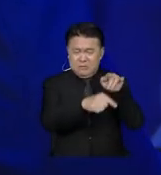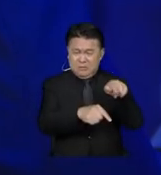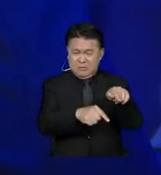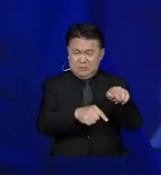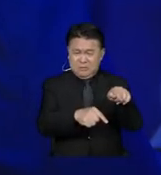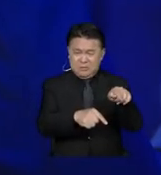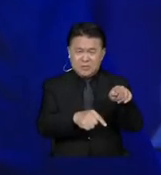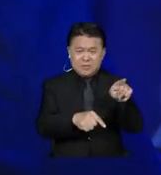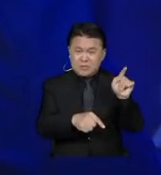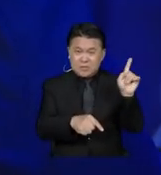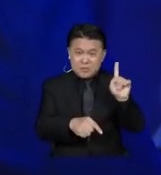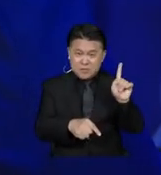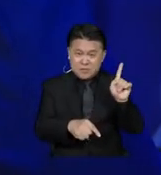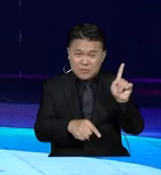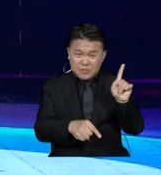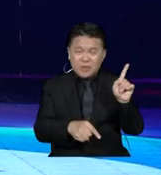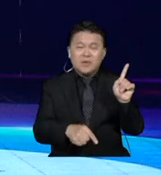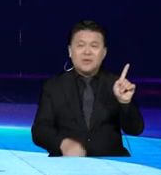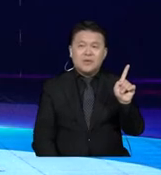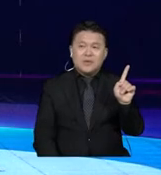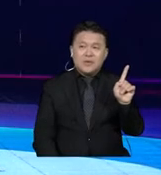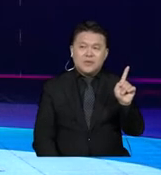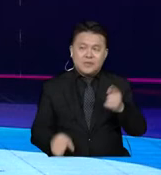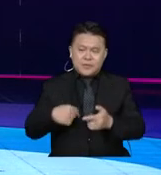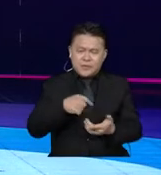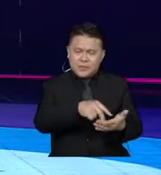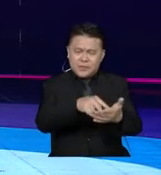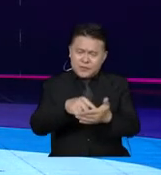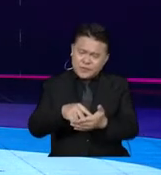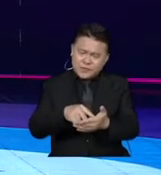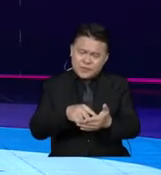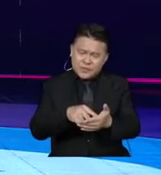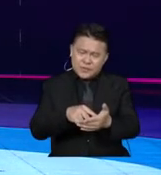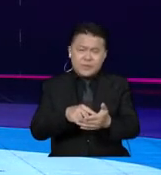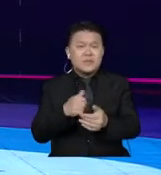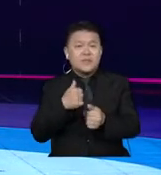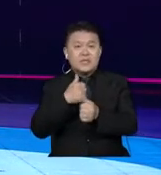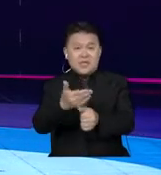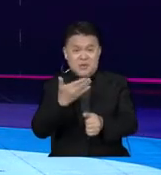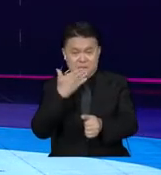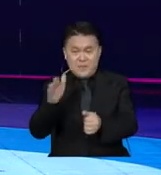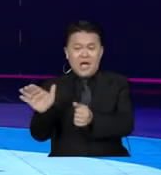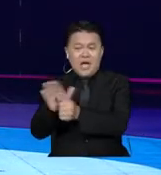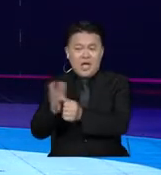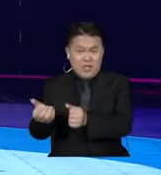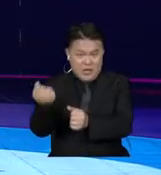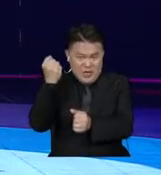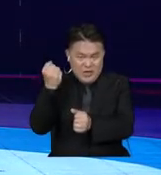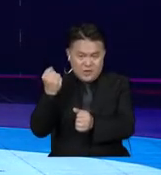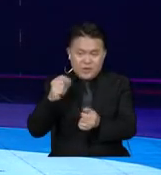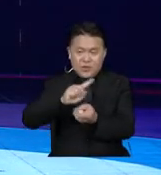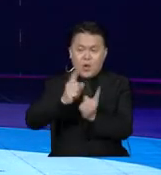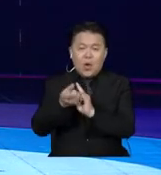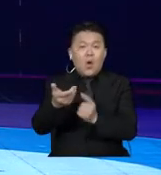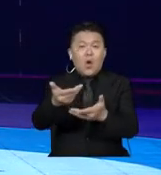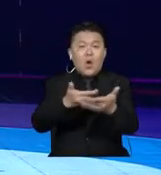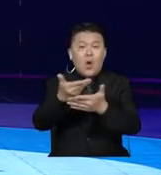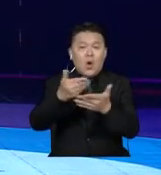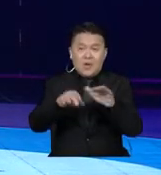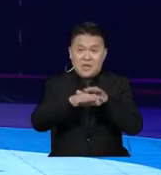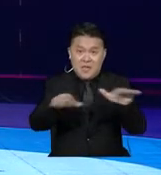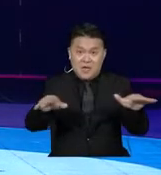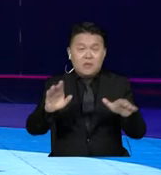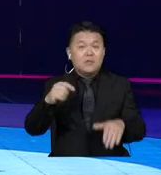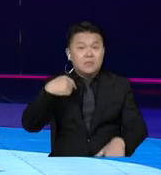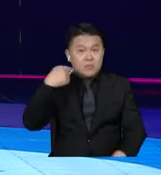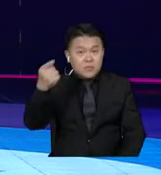또 어두운 네. 그런 면모를 외로움이 이겨낼 수 있는 다정함과 또 교류를 통해서 극복해